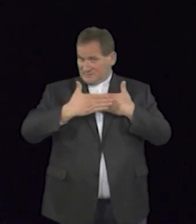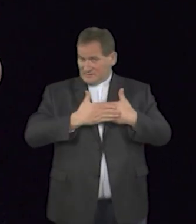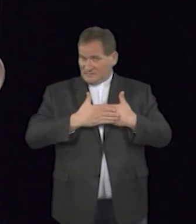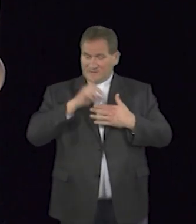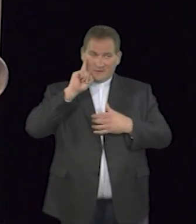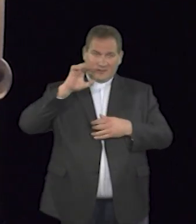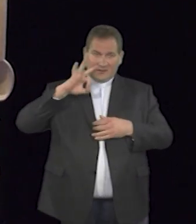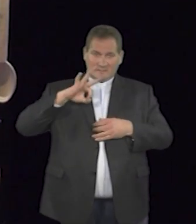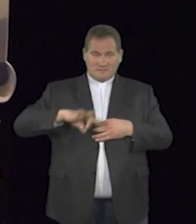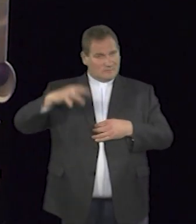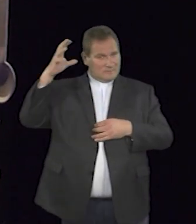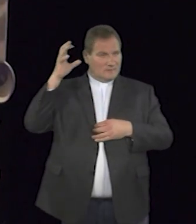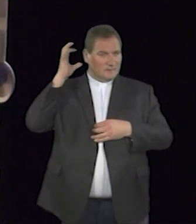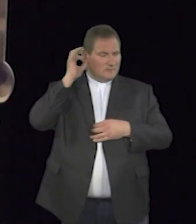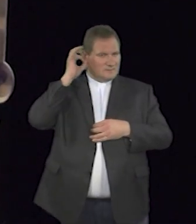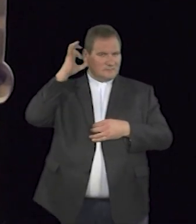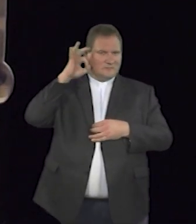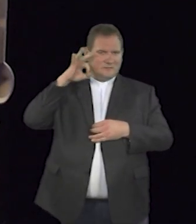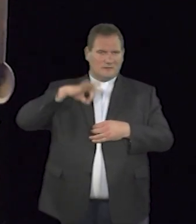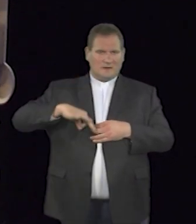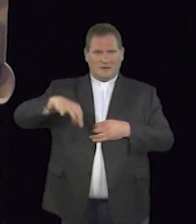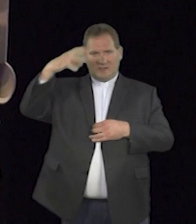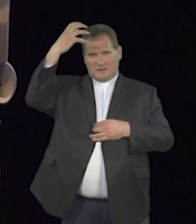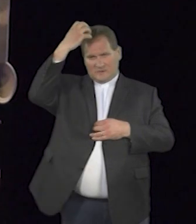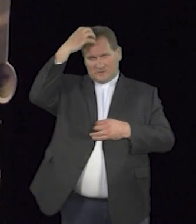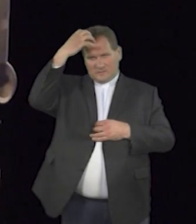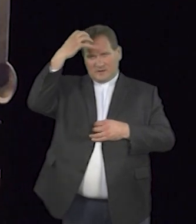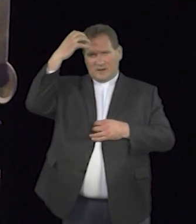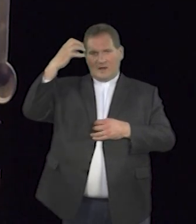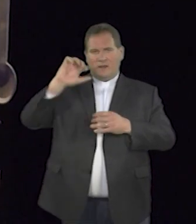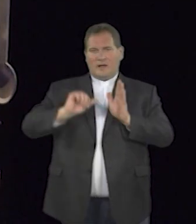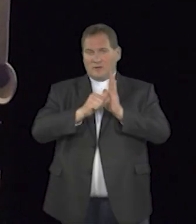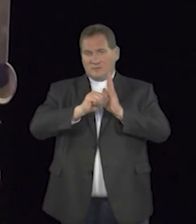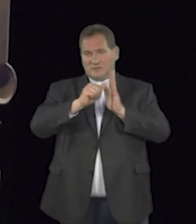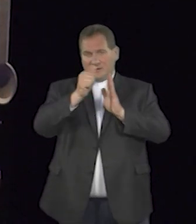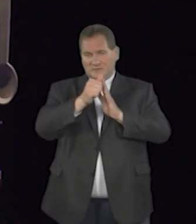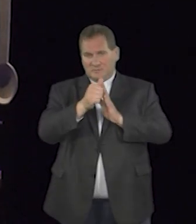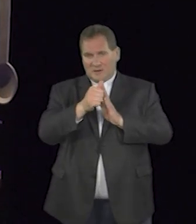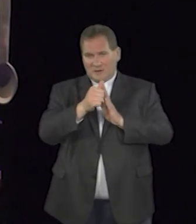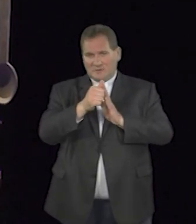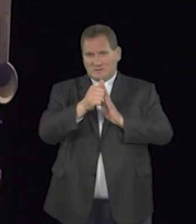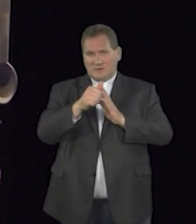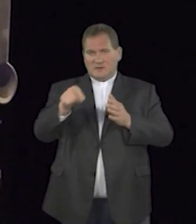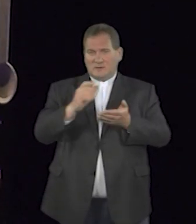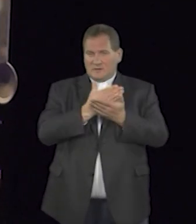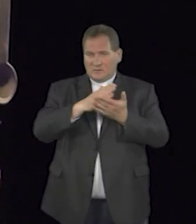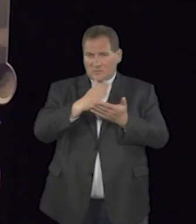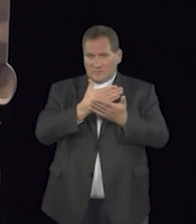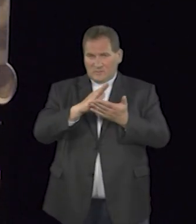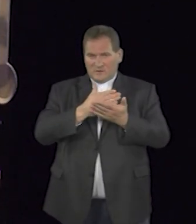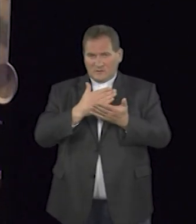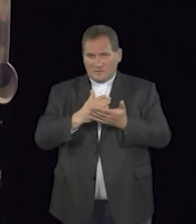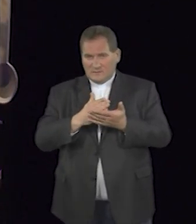króla poślubić prawdziwą? Jako rzeźbiarz, co z tym dłutem w drzewie lipy żłobie, ja cię z kuchty ubogiego na